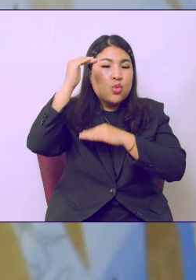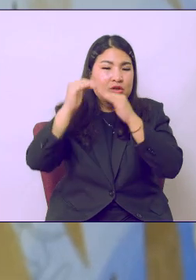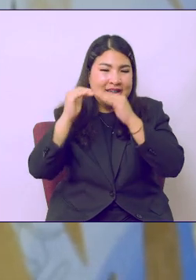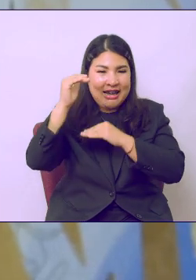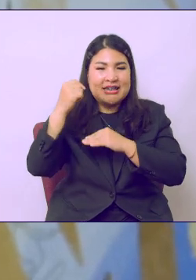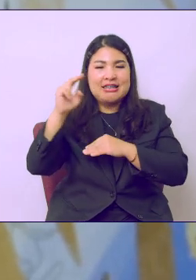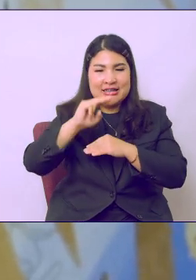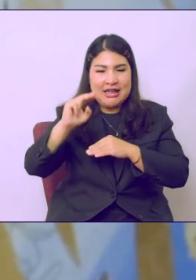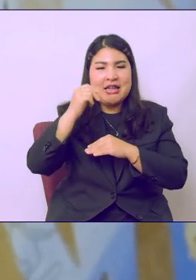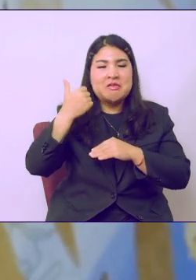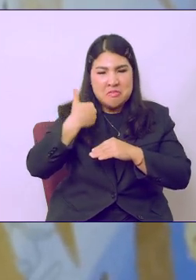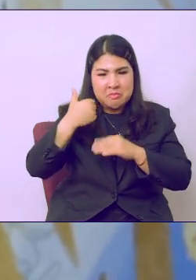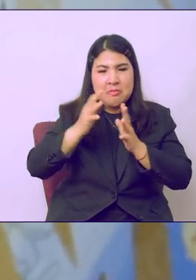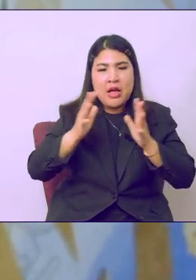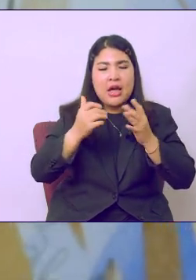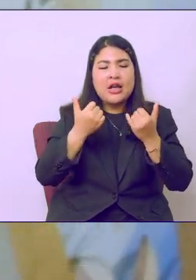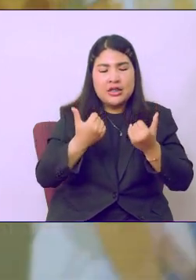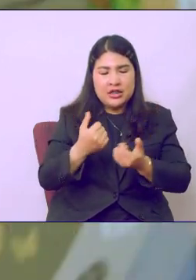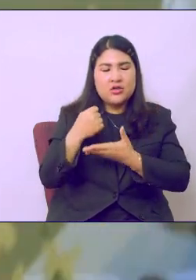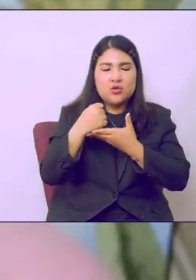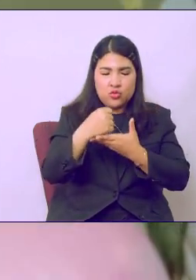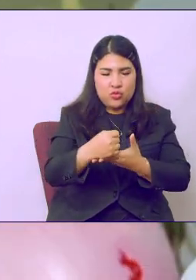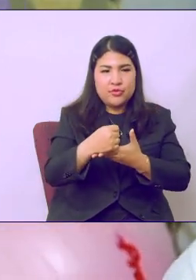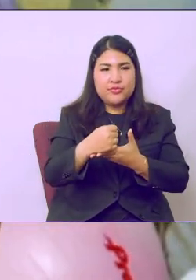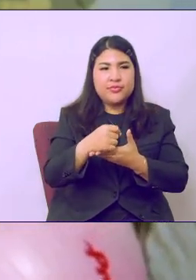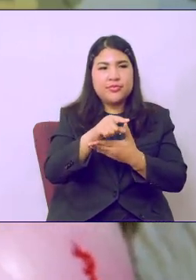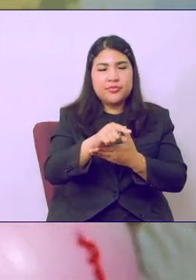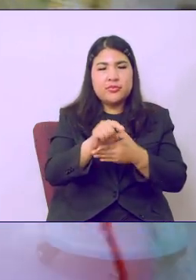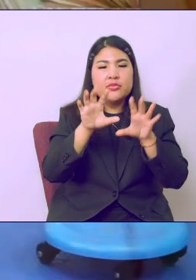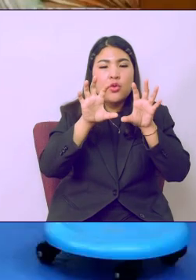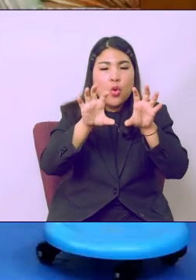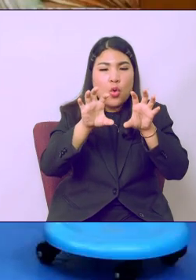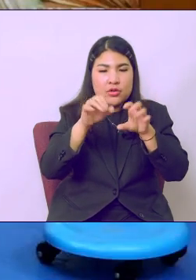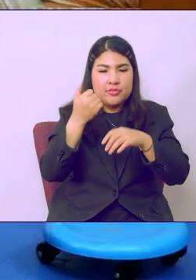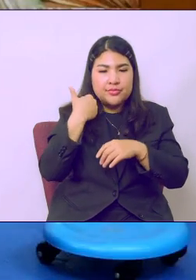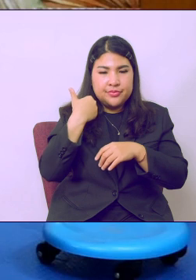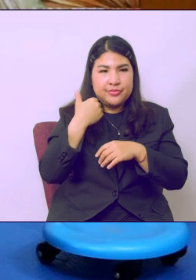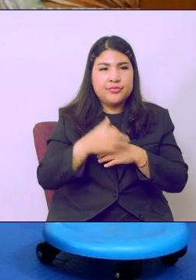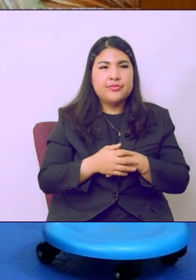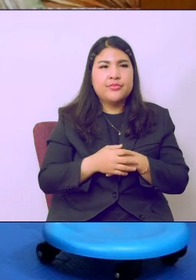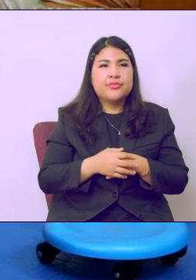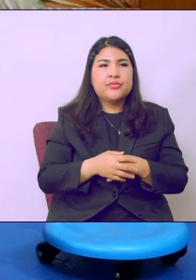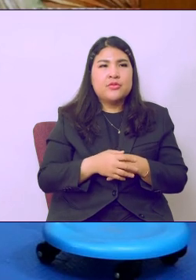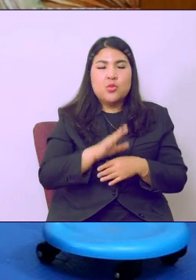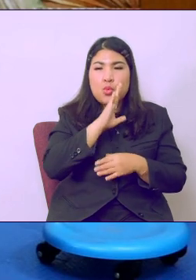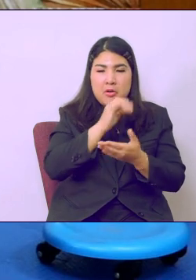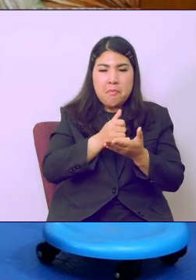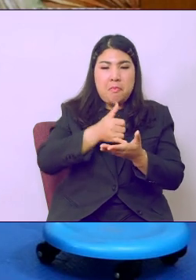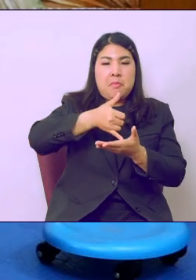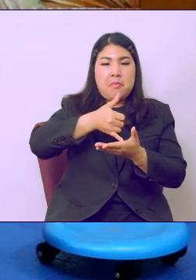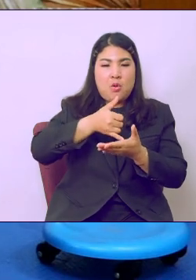ครับนะครับอันนี้ก็จะช่วยฝึกนะครับอ่ากล้ามเนื้อก้นนะครับตอนที่เราสปริงตัวขึ้นเนี่ยครับยกขึ้นก้นจะทำ